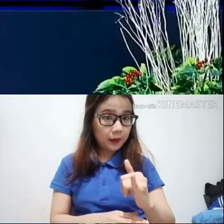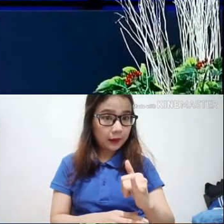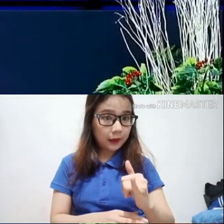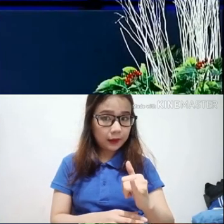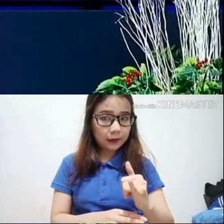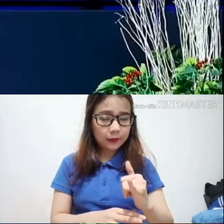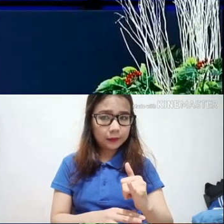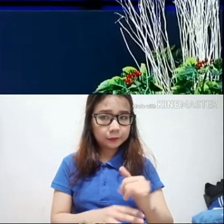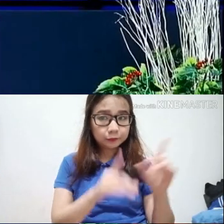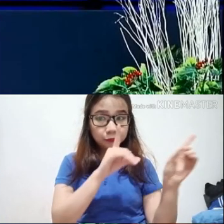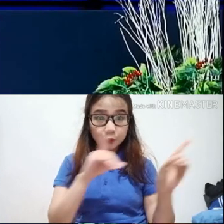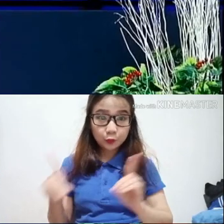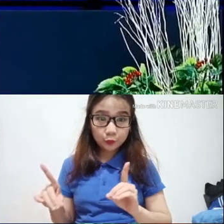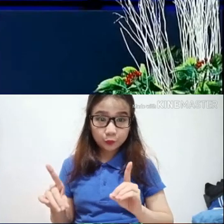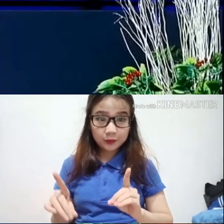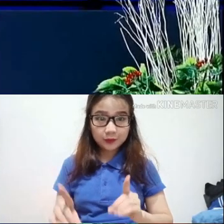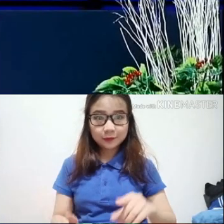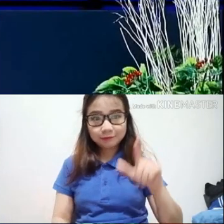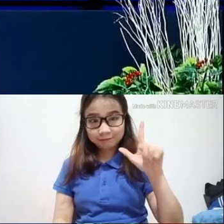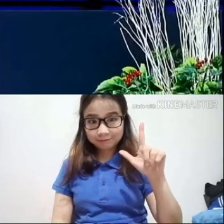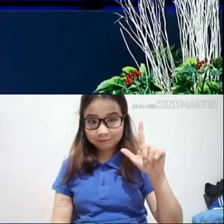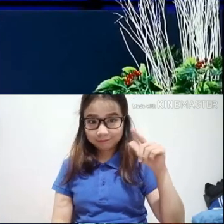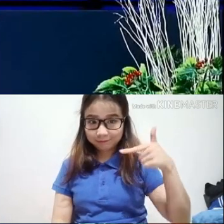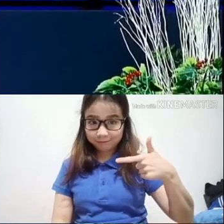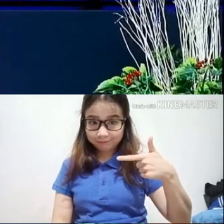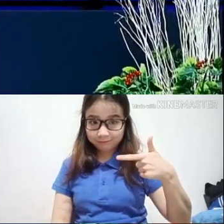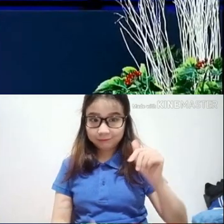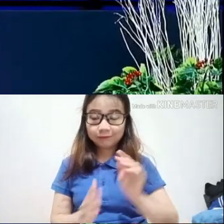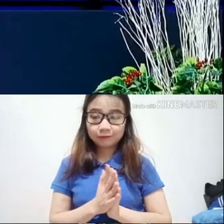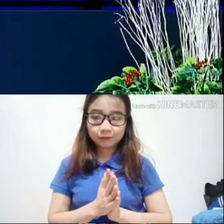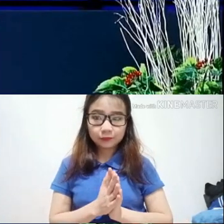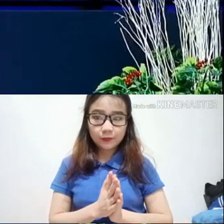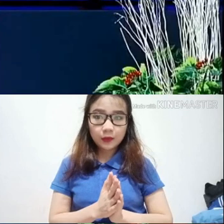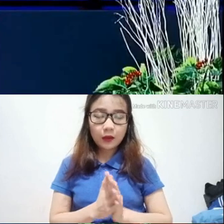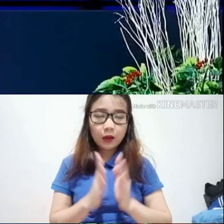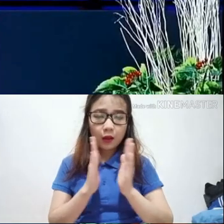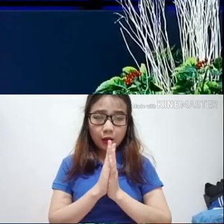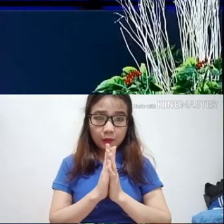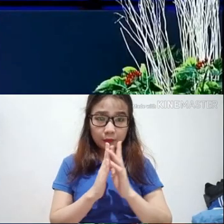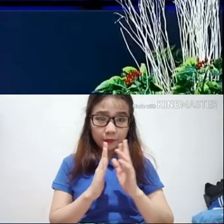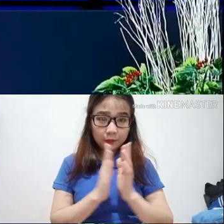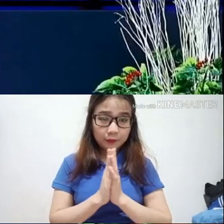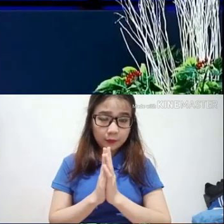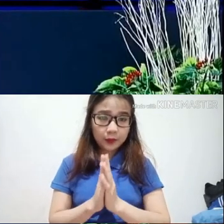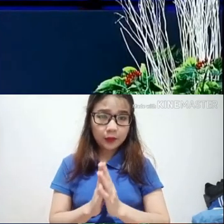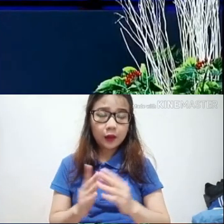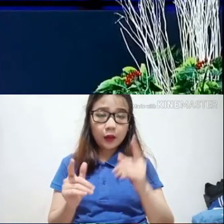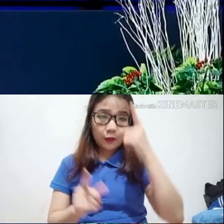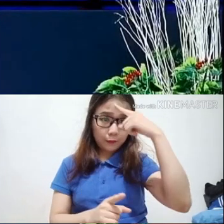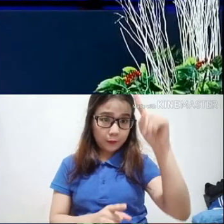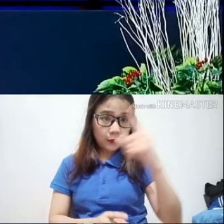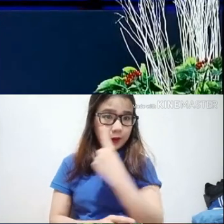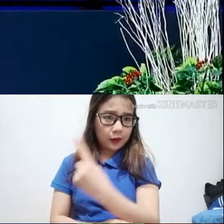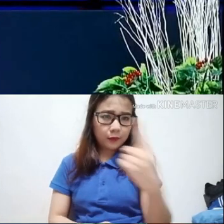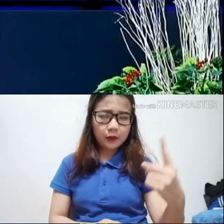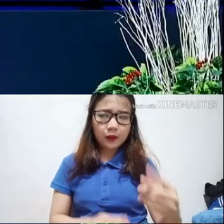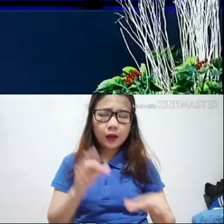us as well. And if you can help others, please do so sa abot ng inyong makakaya. Maging kamay at paa po